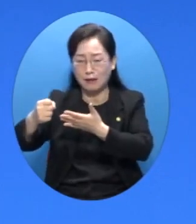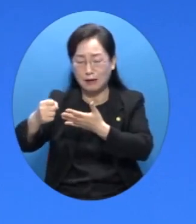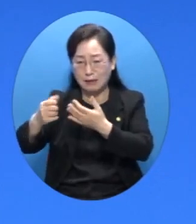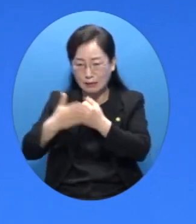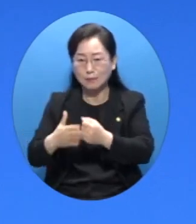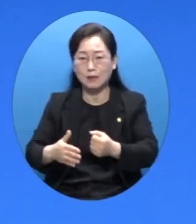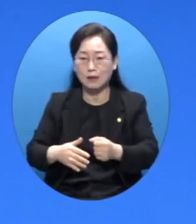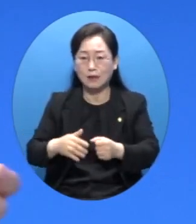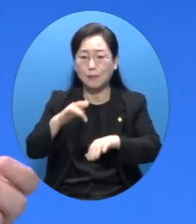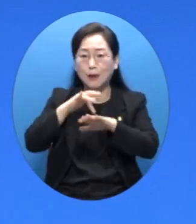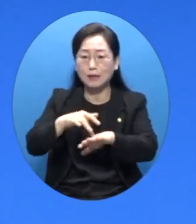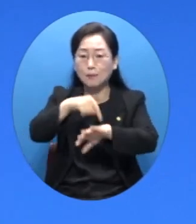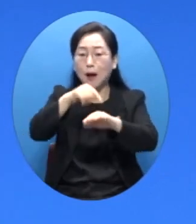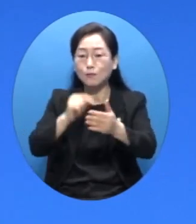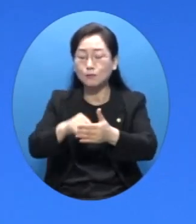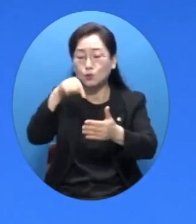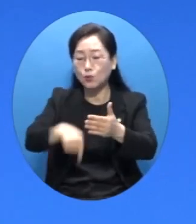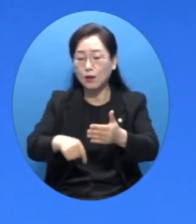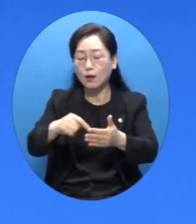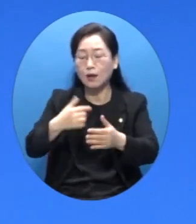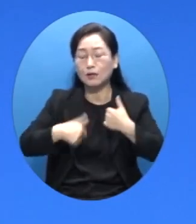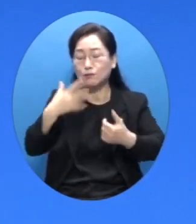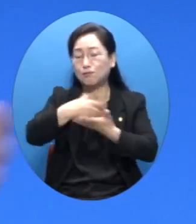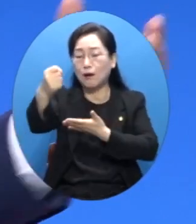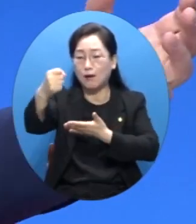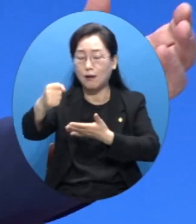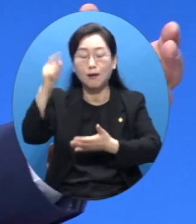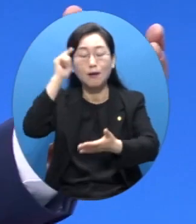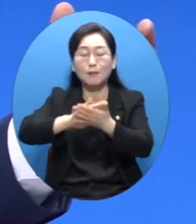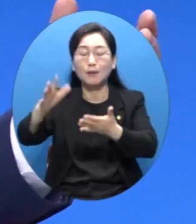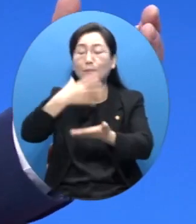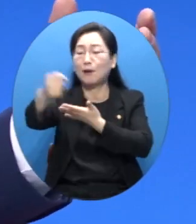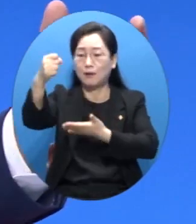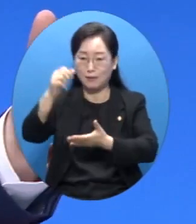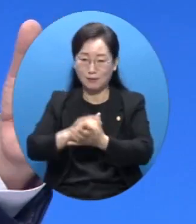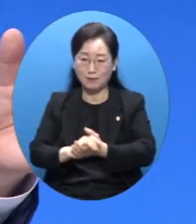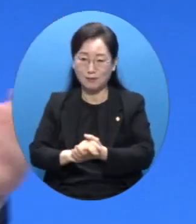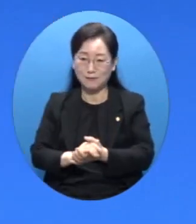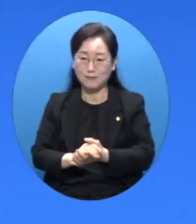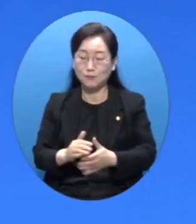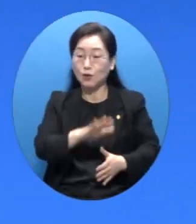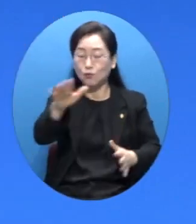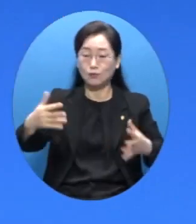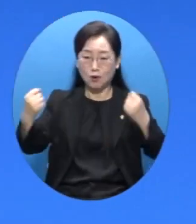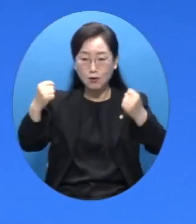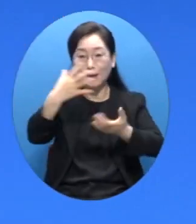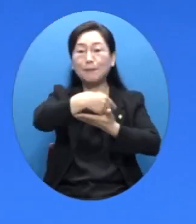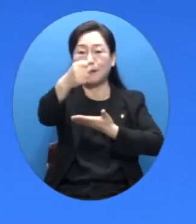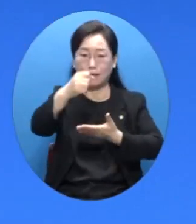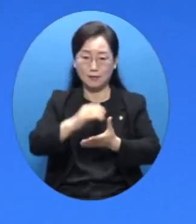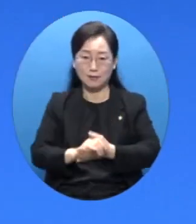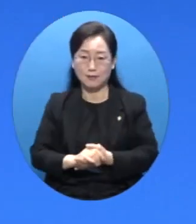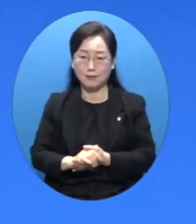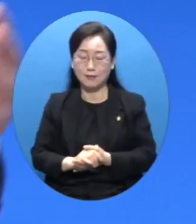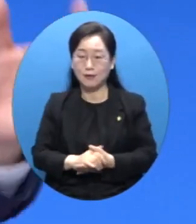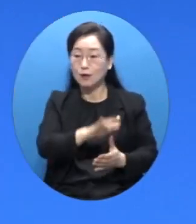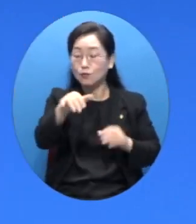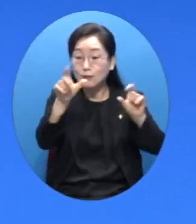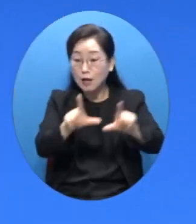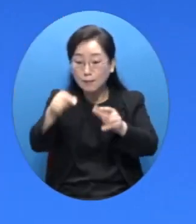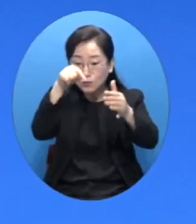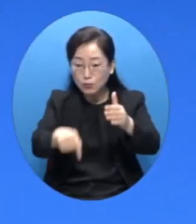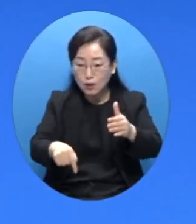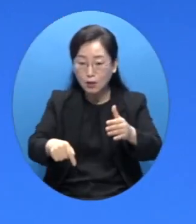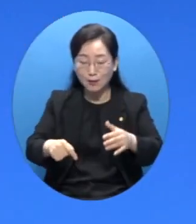우리 마음가운데서 기쁨을 빼앗아갔습니다. 평안함을 빼앗아갔습니다. 우리의 건강을 빼앗아갔습니다. 우리 삶 가운데